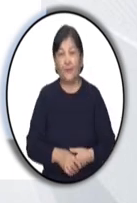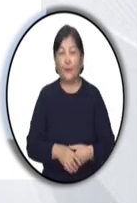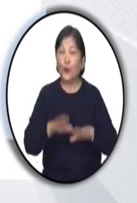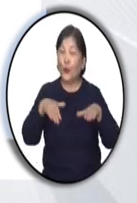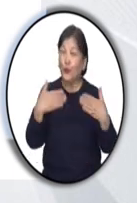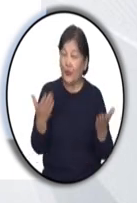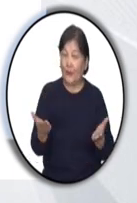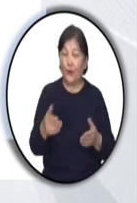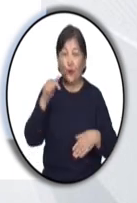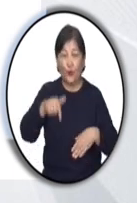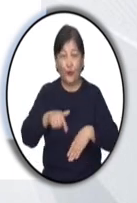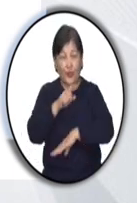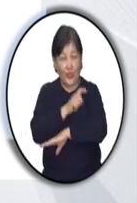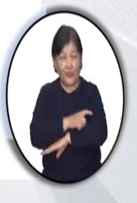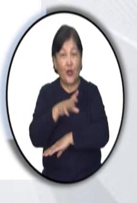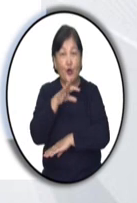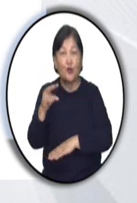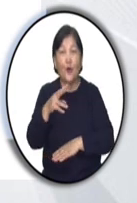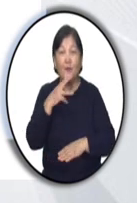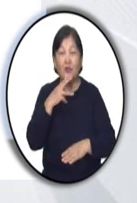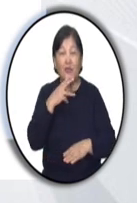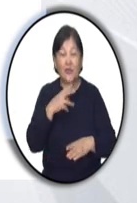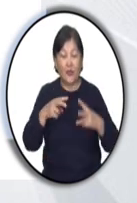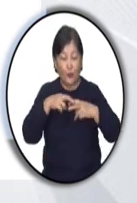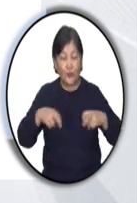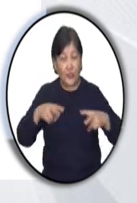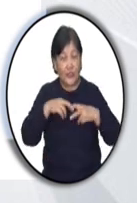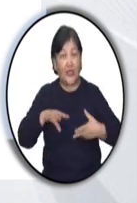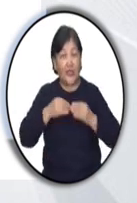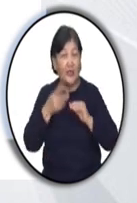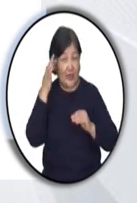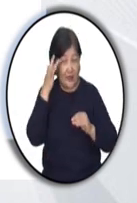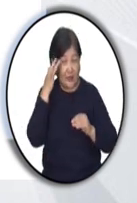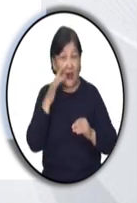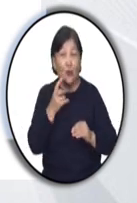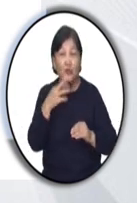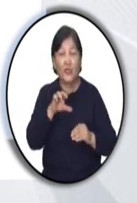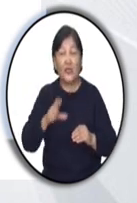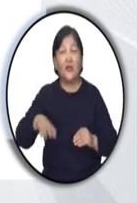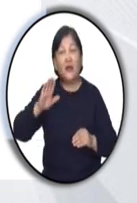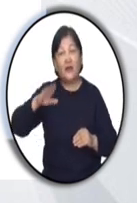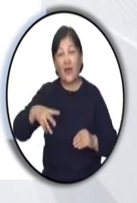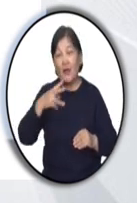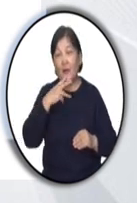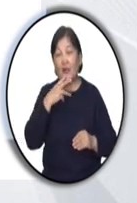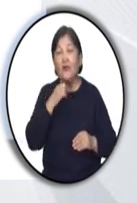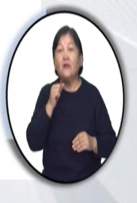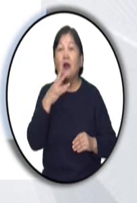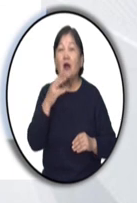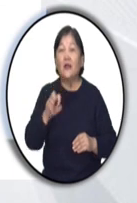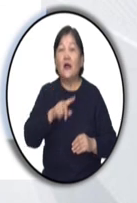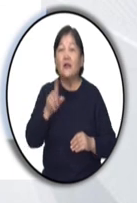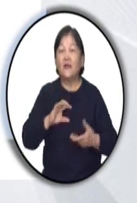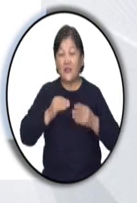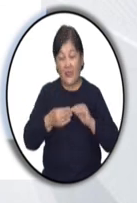үйл ажиллагаанууд явагддаг. За тэгвэл хүүхдүүд өнөөдрийнхөө энэ тоон мэдээлэл дүн шинжилгээх аргаа ашиглаад